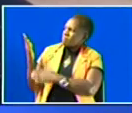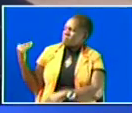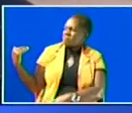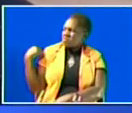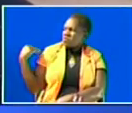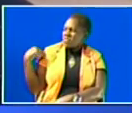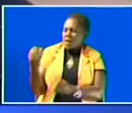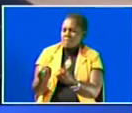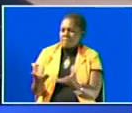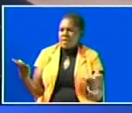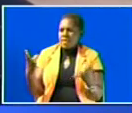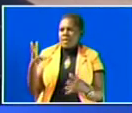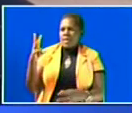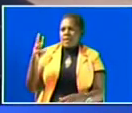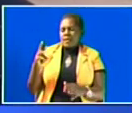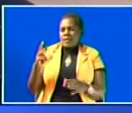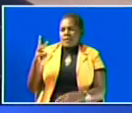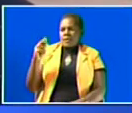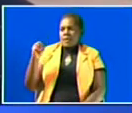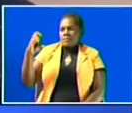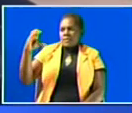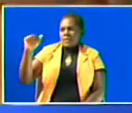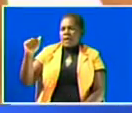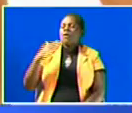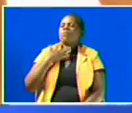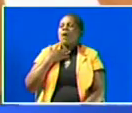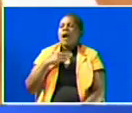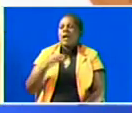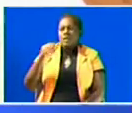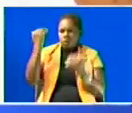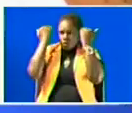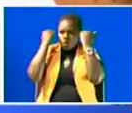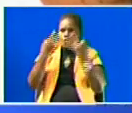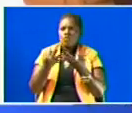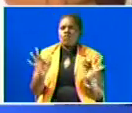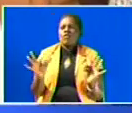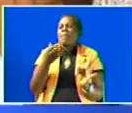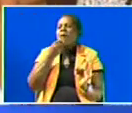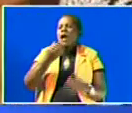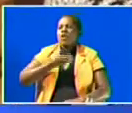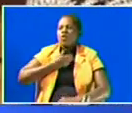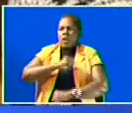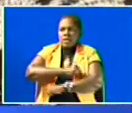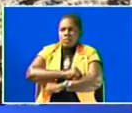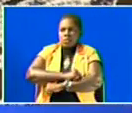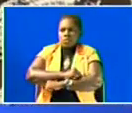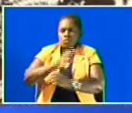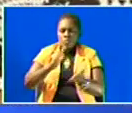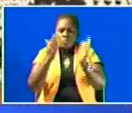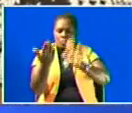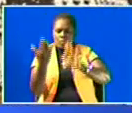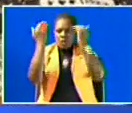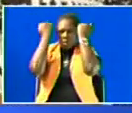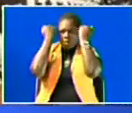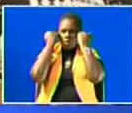wengi. Mwakilishi wadi wa Ngando Peter Wahinya akitaka mahakama kumwachilia Moses Wainaina ambaye alifikishwa